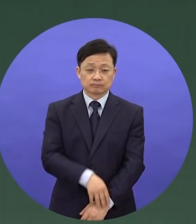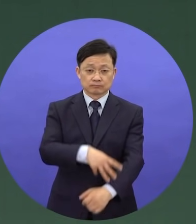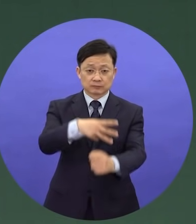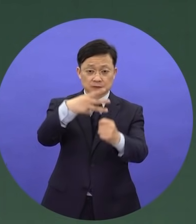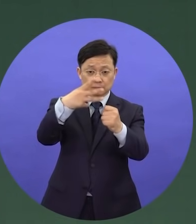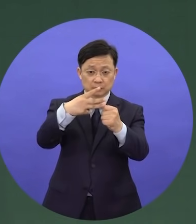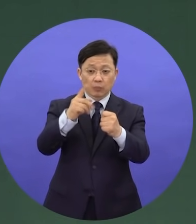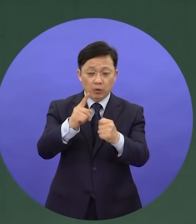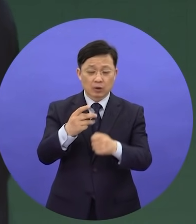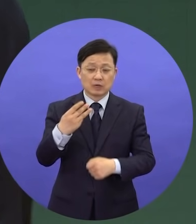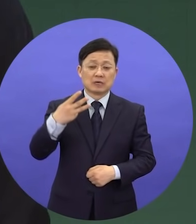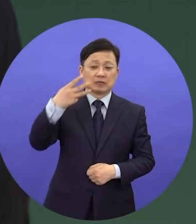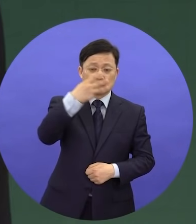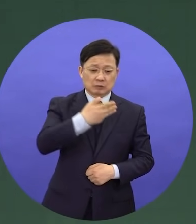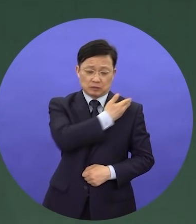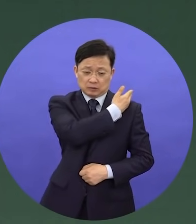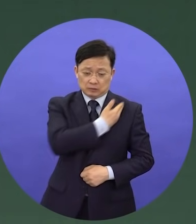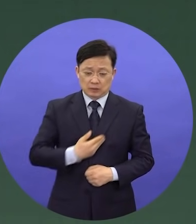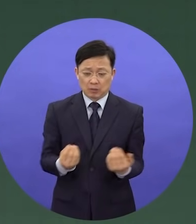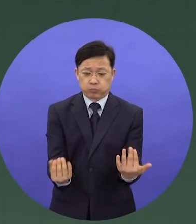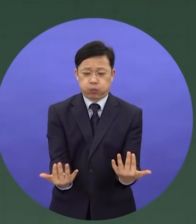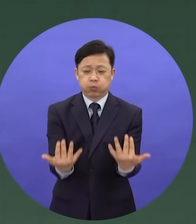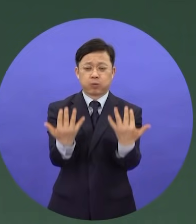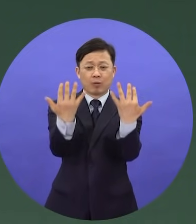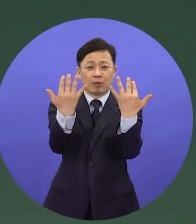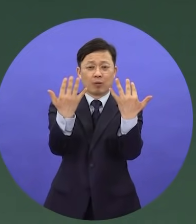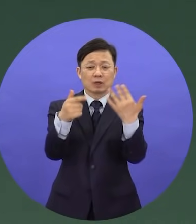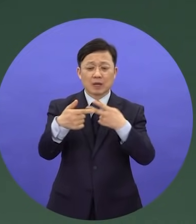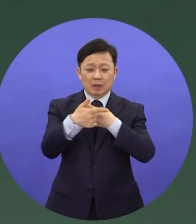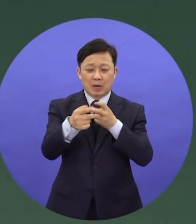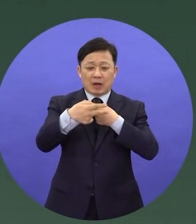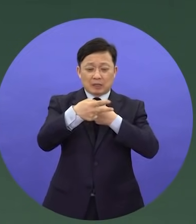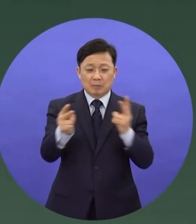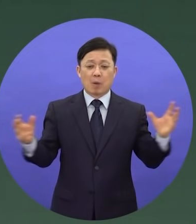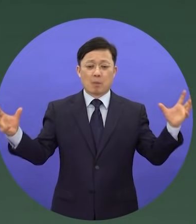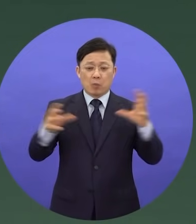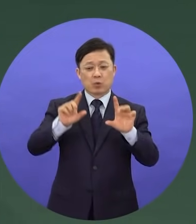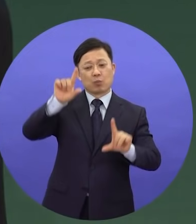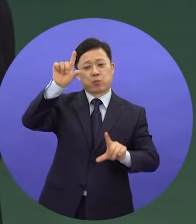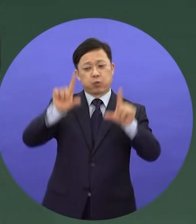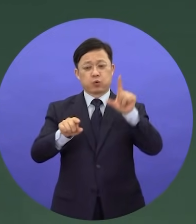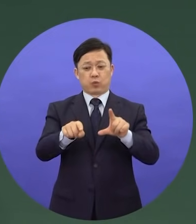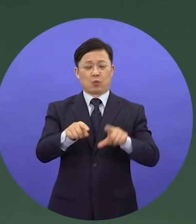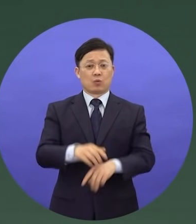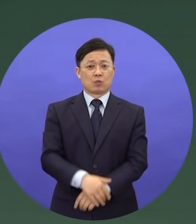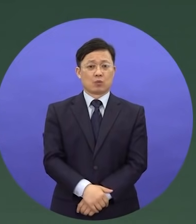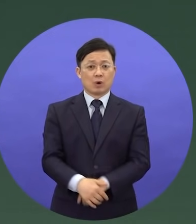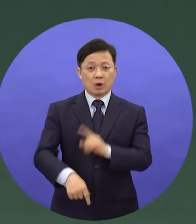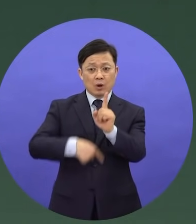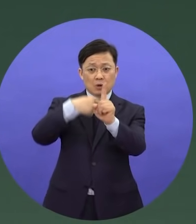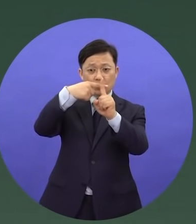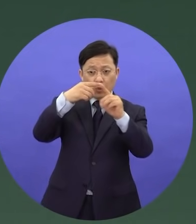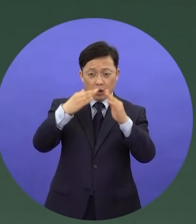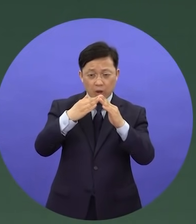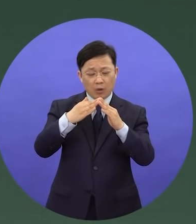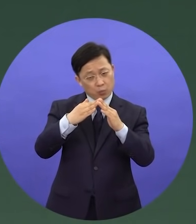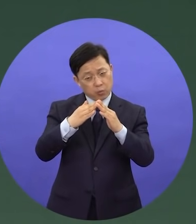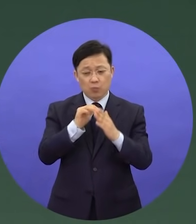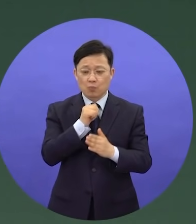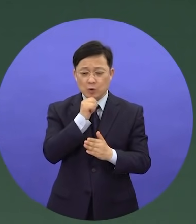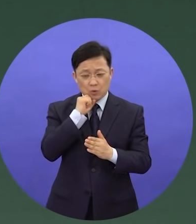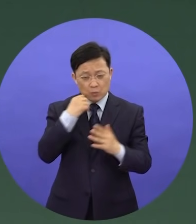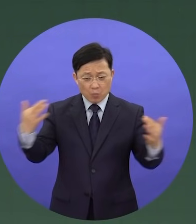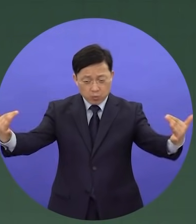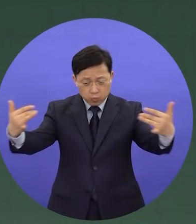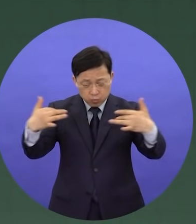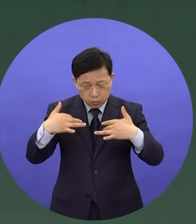삼선 제자였나 봐. And when these people moved, 3,000 disciples arose in verse 41-42. 그리고 아마 교회가 가난하잖아요. And the church was